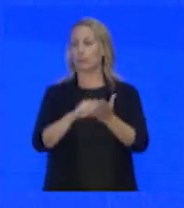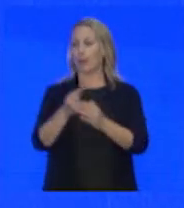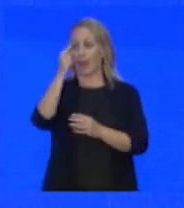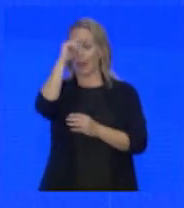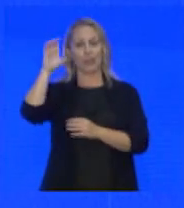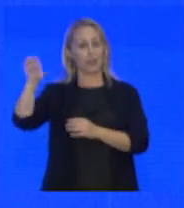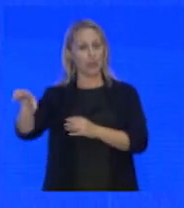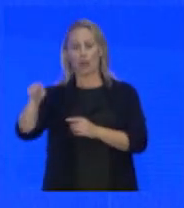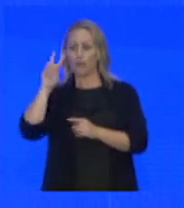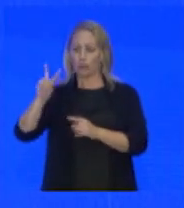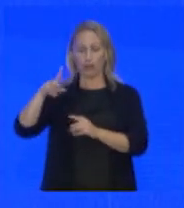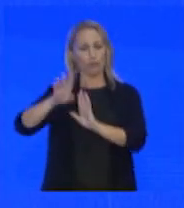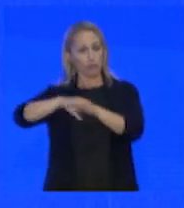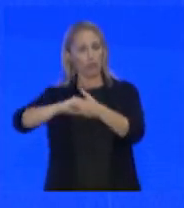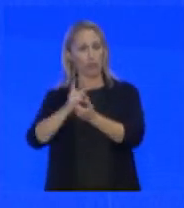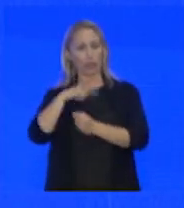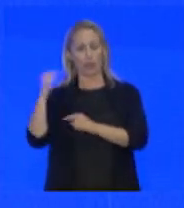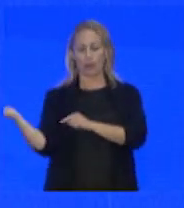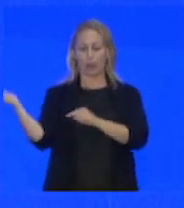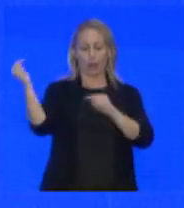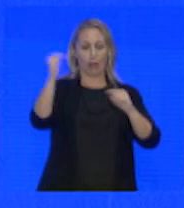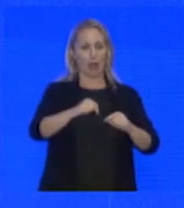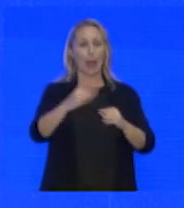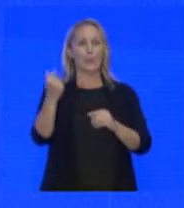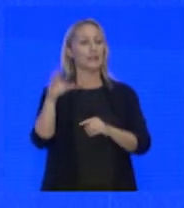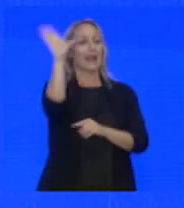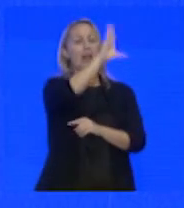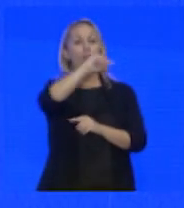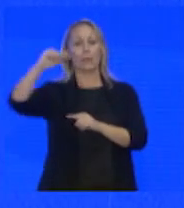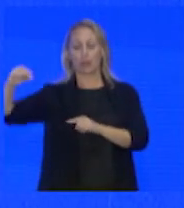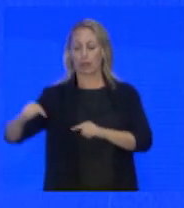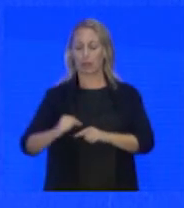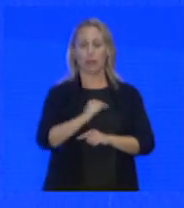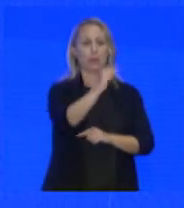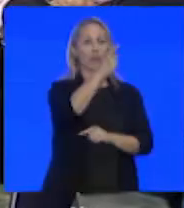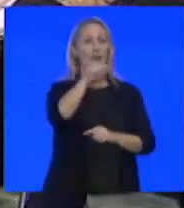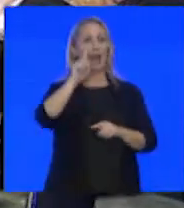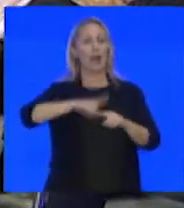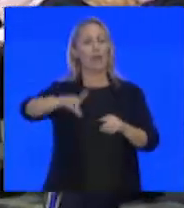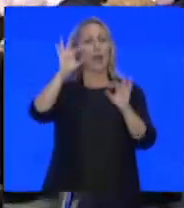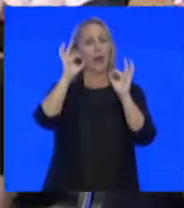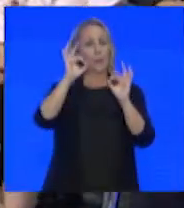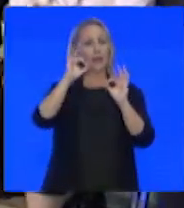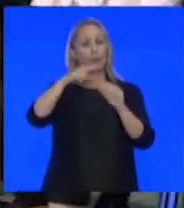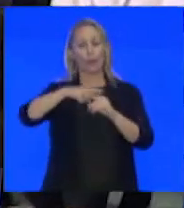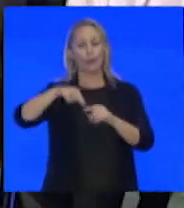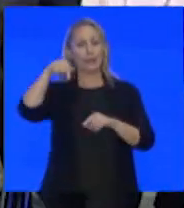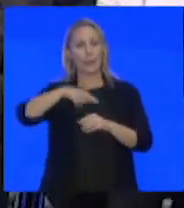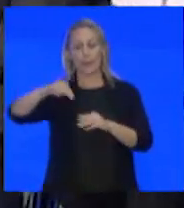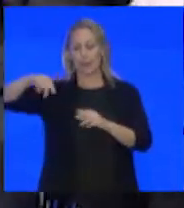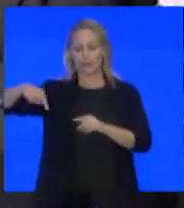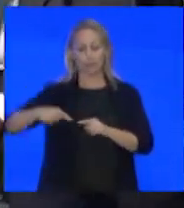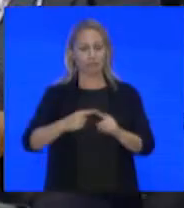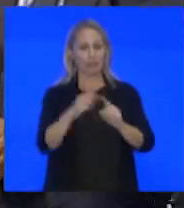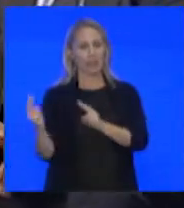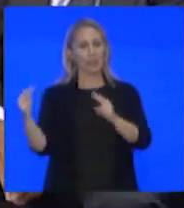που ενδιαφέρονται να διεισδύσουν από την Ελλάδα, από τη Μακεδονία, από τη Θεσσαλονίκη, στις αγορές της κεντρικής και της ανατολικής